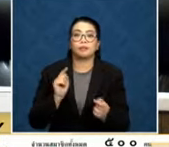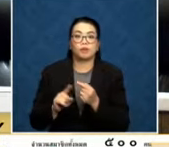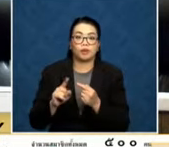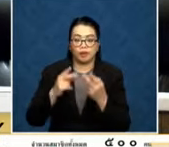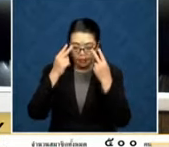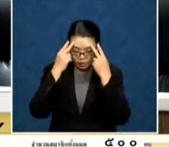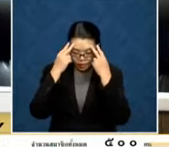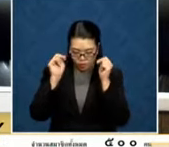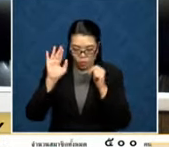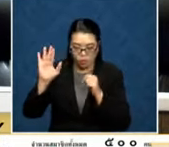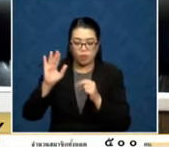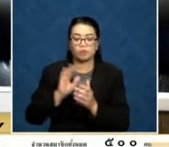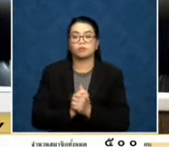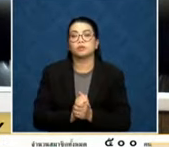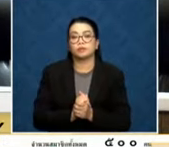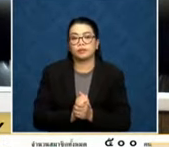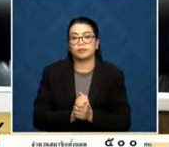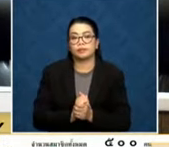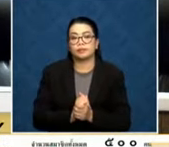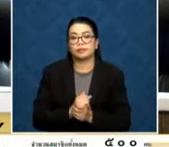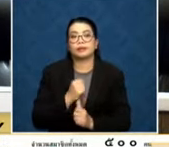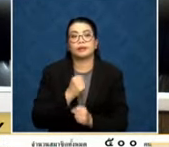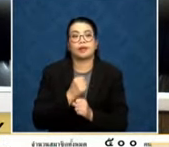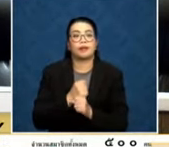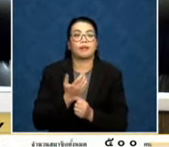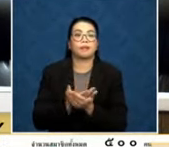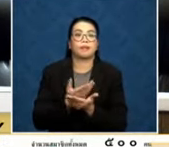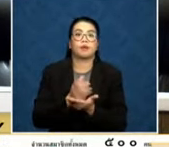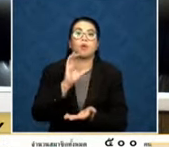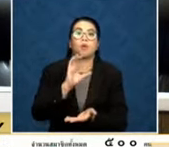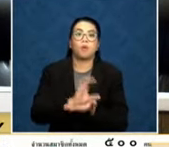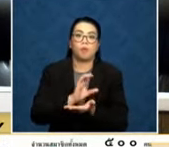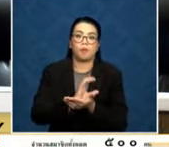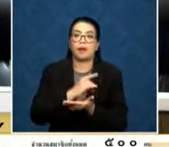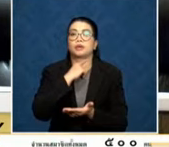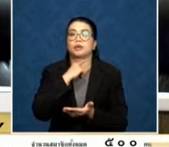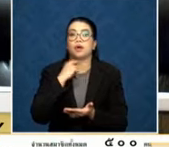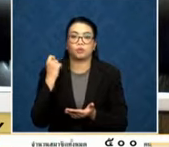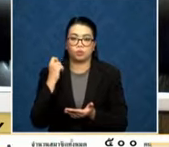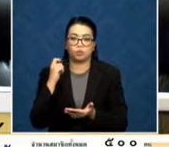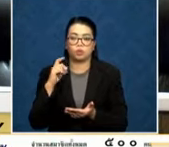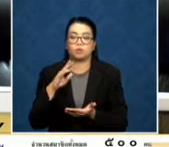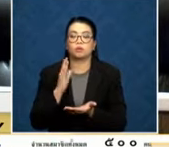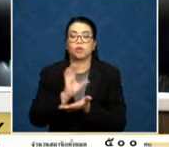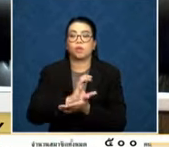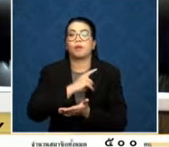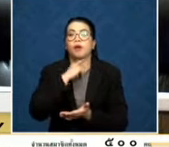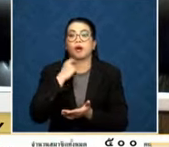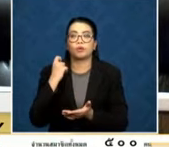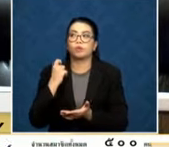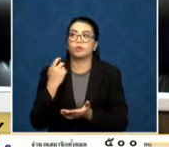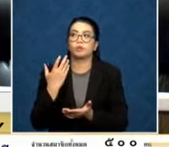นายกเศรษฐาเนี่ยครับได้มีการทำงบประมาณขาดดุลนะครับทำงบประมาณขาดดุลแล้วเนี่ยก็ส่วนที่ขาด